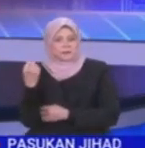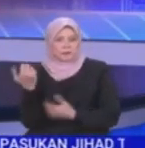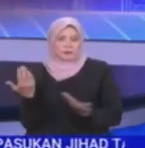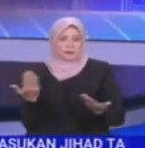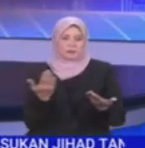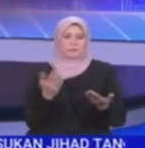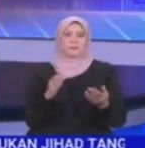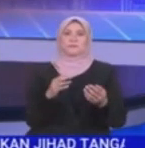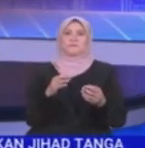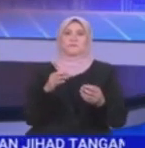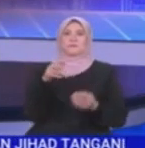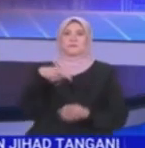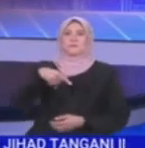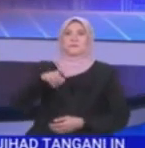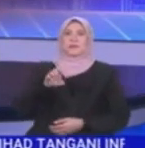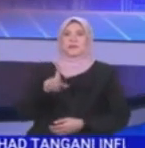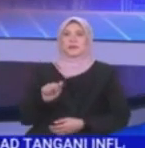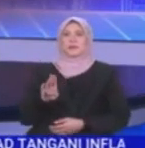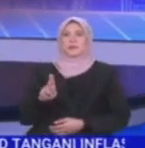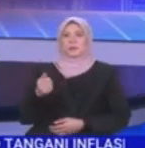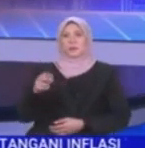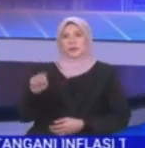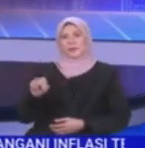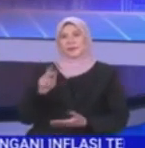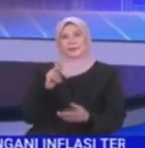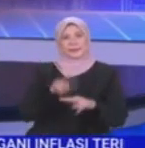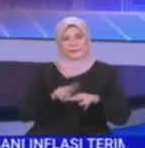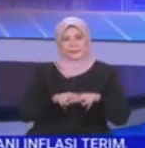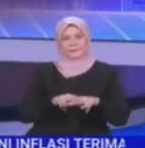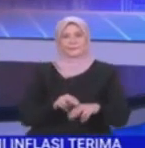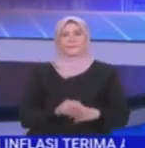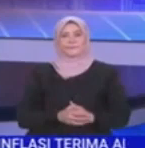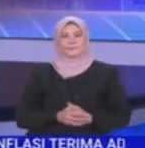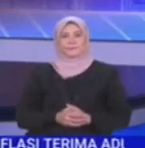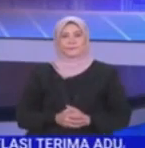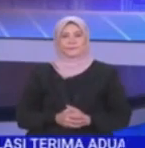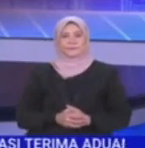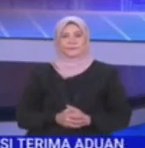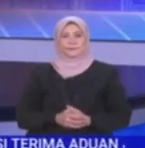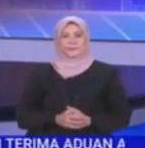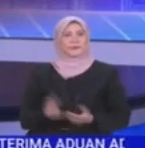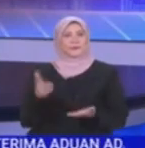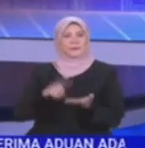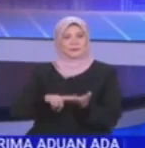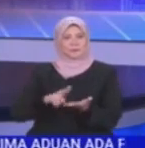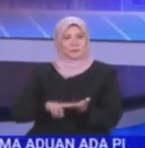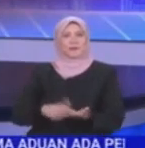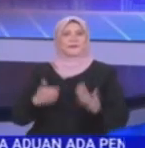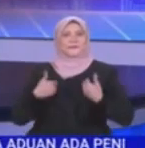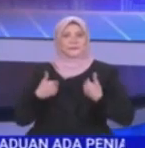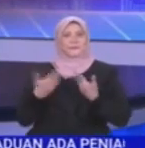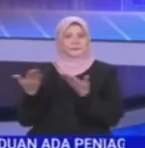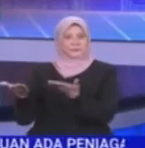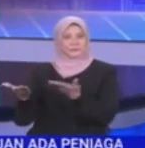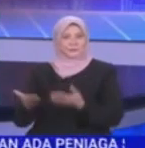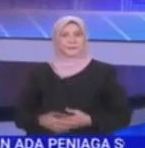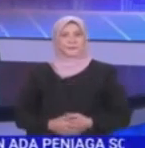Awan Pelabuhan Klang selepas 4 hari pelaksanaannya. Wartawan Nur Fatihah Abdul Rahim ada